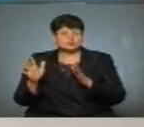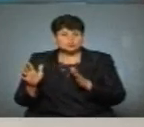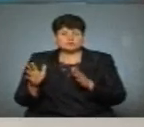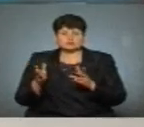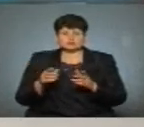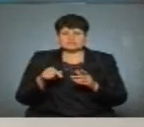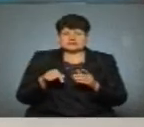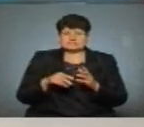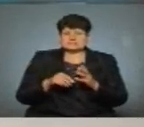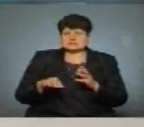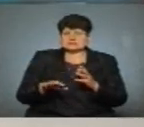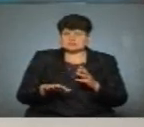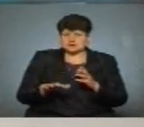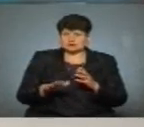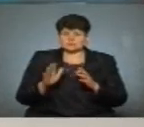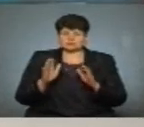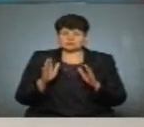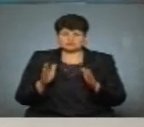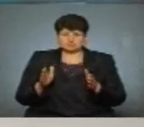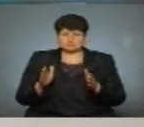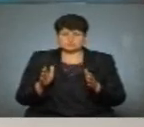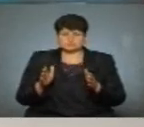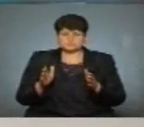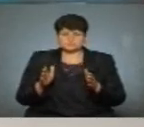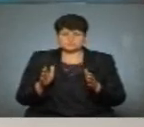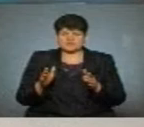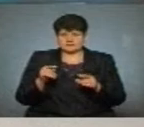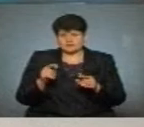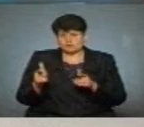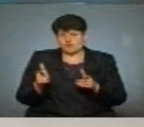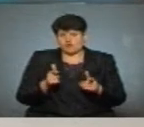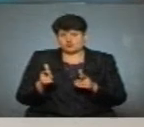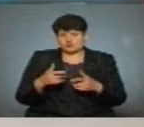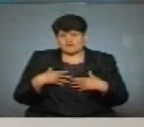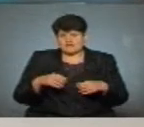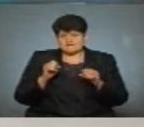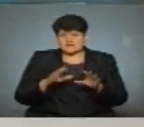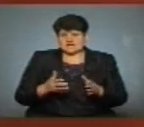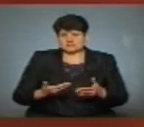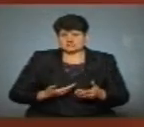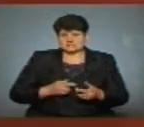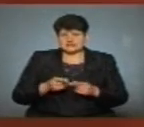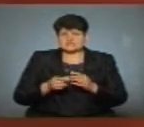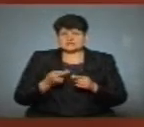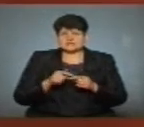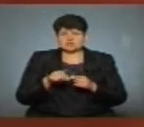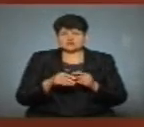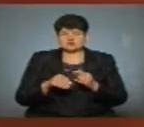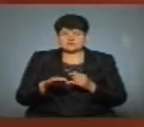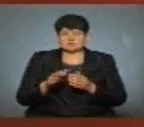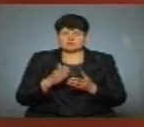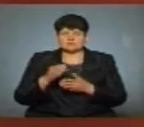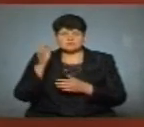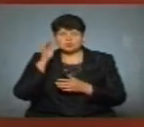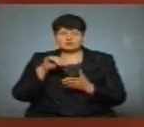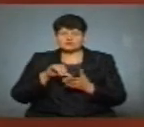ту землю, яка йому дала це життя, щоб він готовий був покласти це життя за цю землю. І маємо спогади